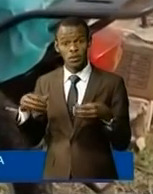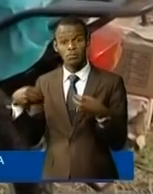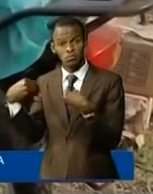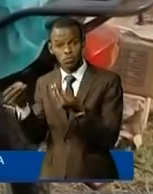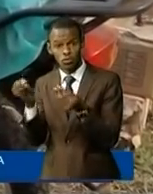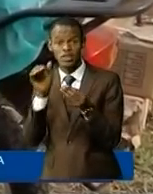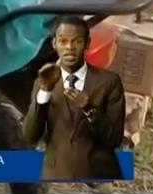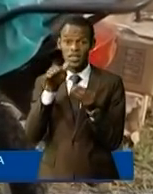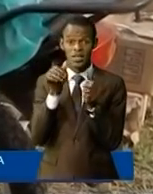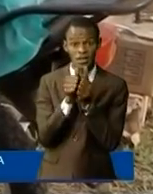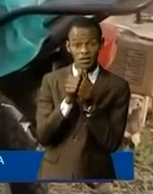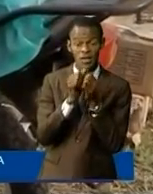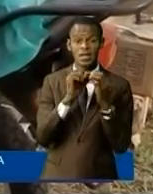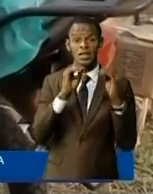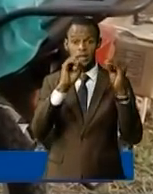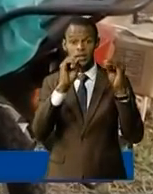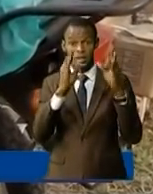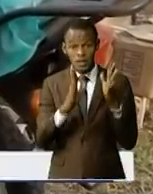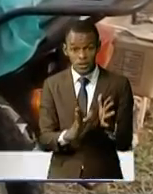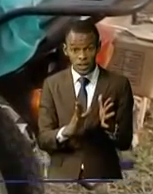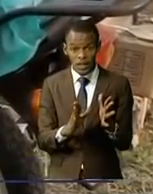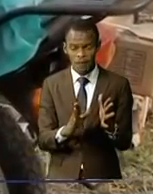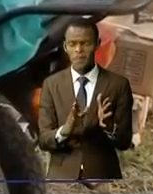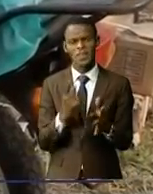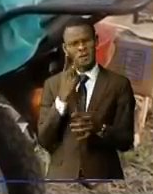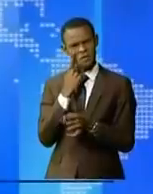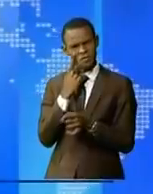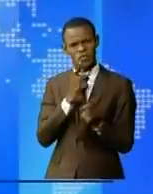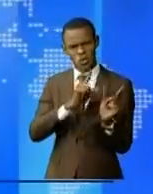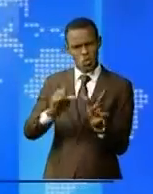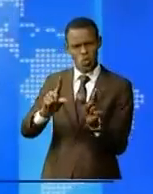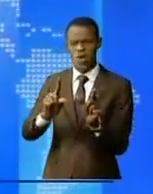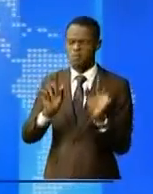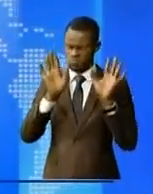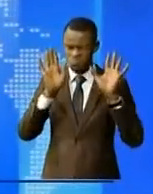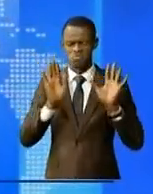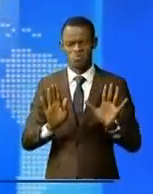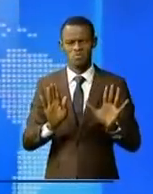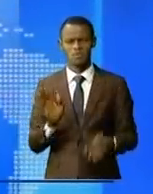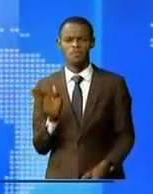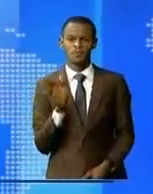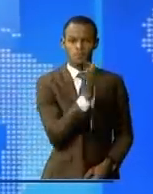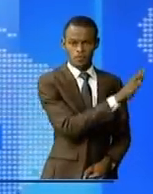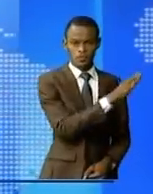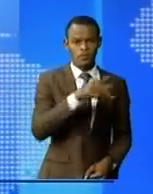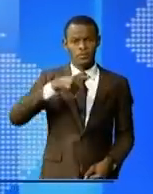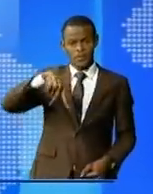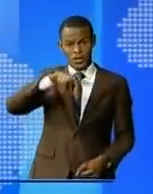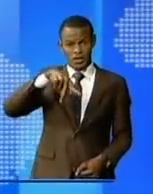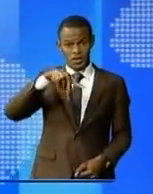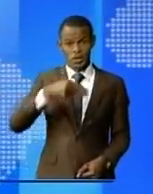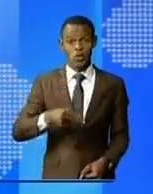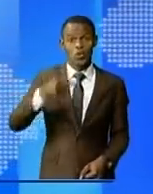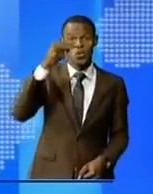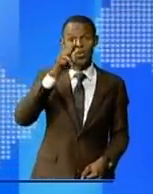suivi des élèves dans cette contrée du Lualaba. Il faut être heureux, Kaoumba. Et dans la province du